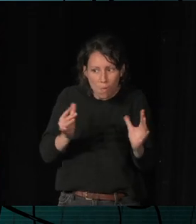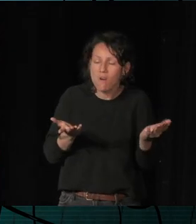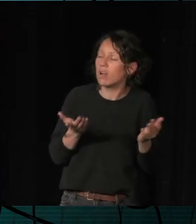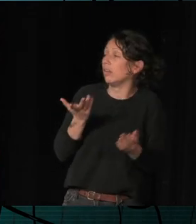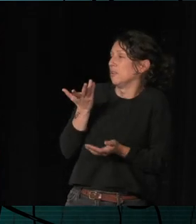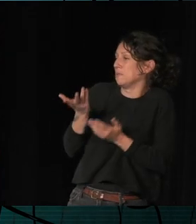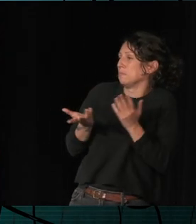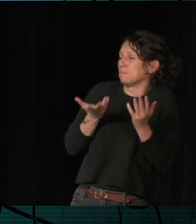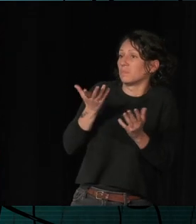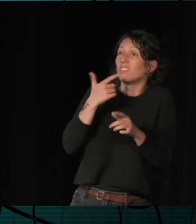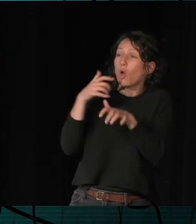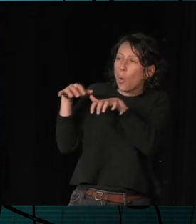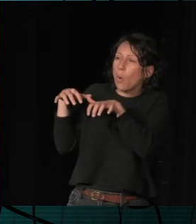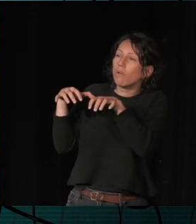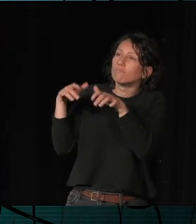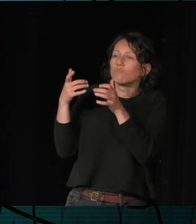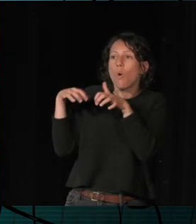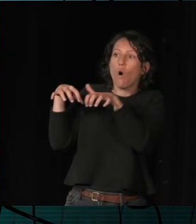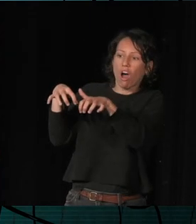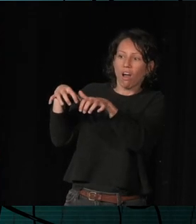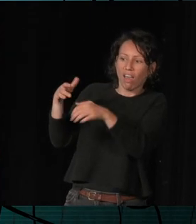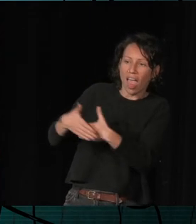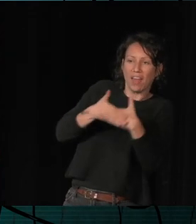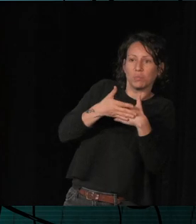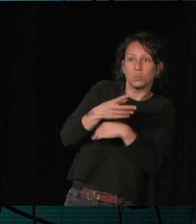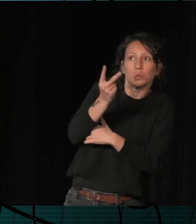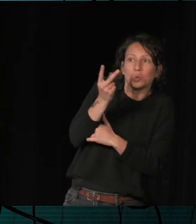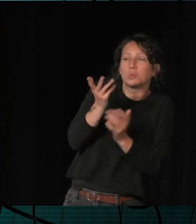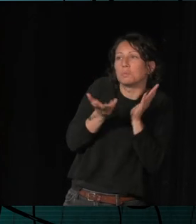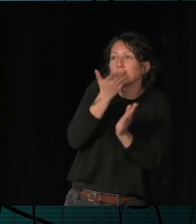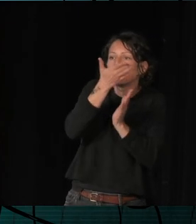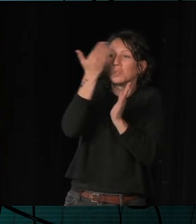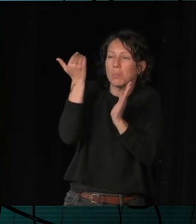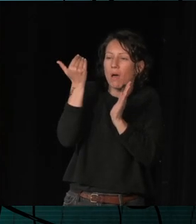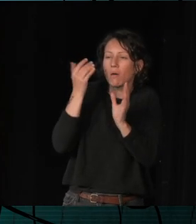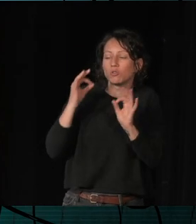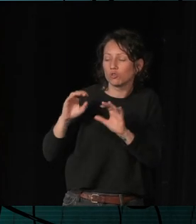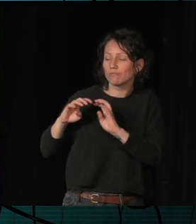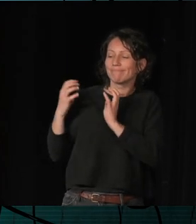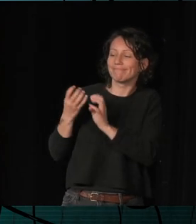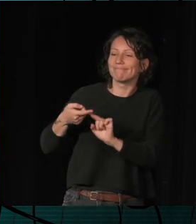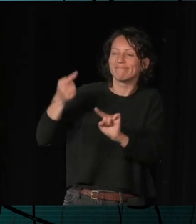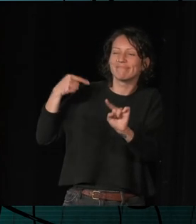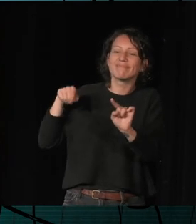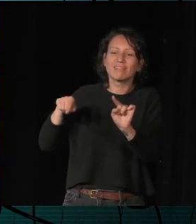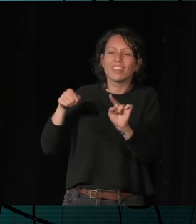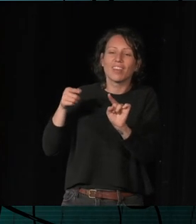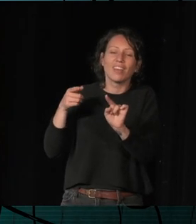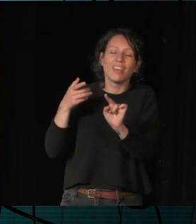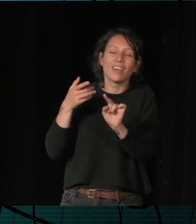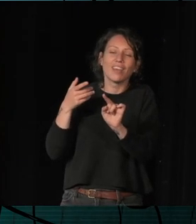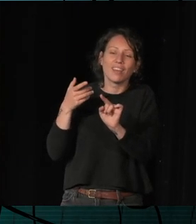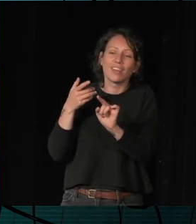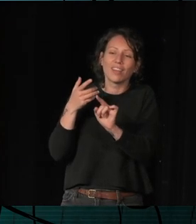que qu'un autre genre, mais c'était aussi des points peut-être un petit peu touchés dans la table ronde précédente. Il y a quelque chose de